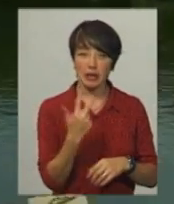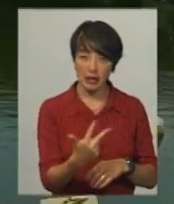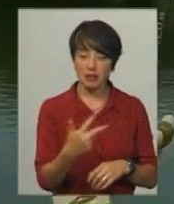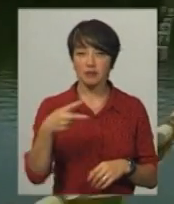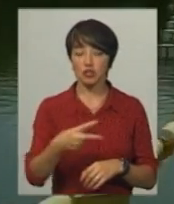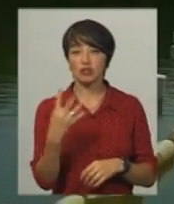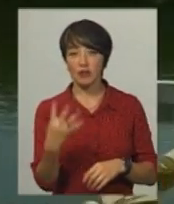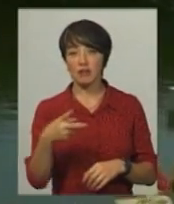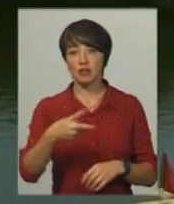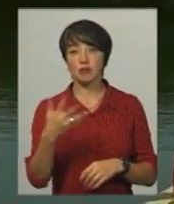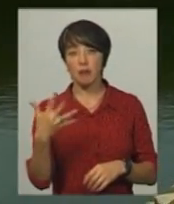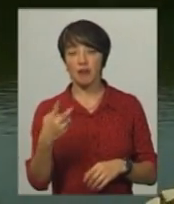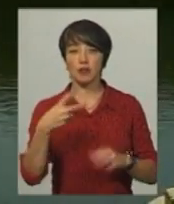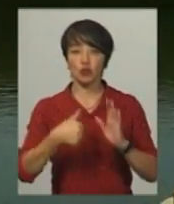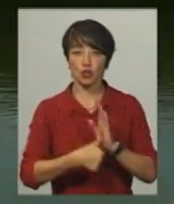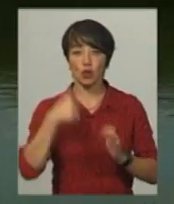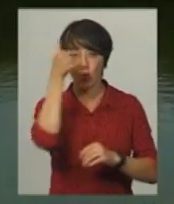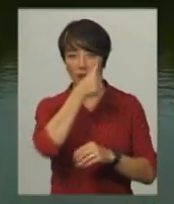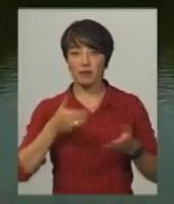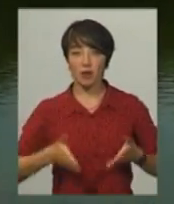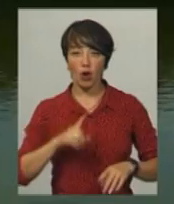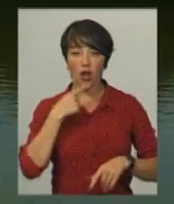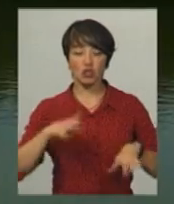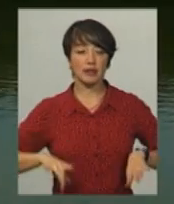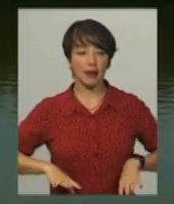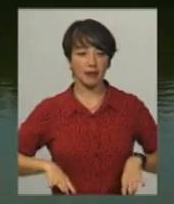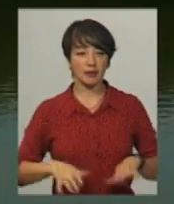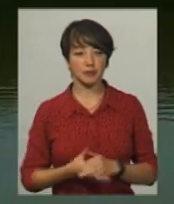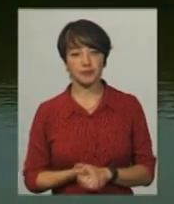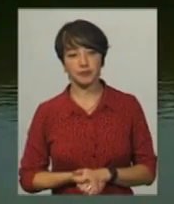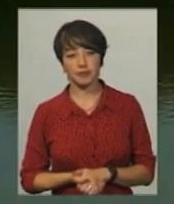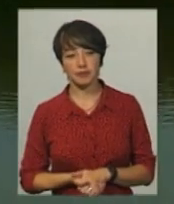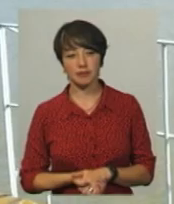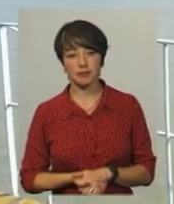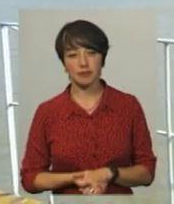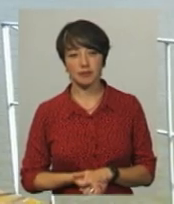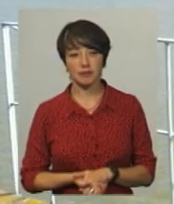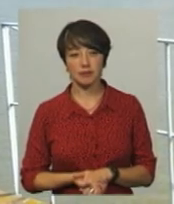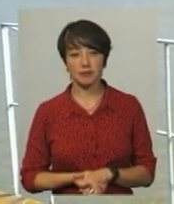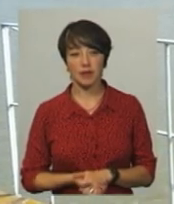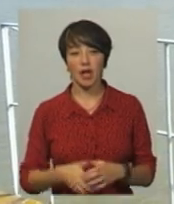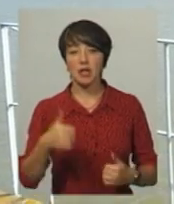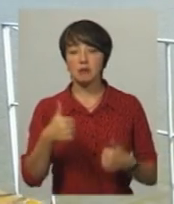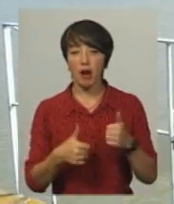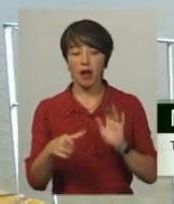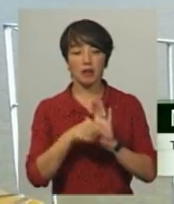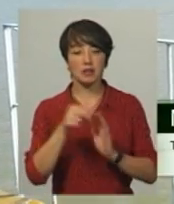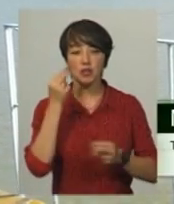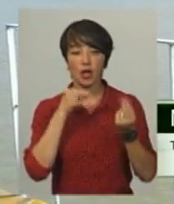та 2005-2006 років народження, каже тренер веслування на байдарках та каної Микола Кушта. Змагалися з